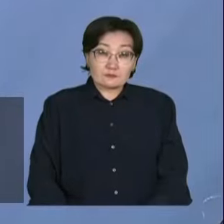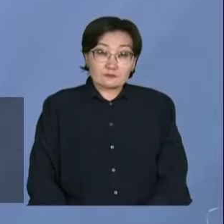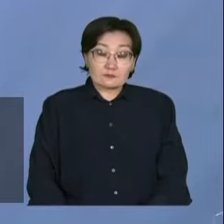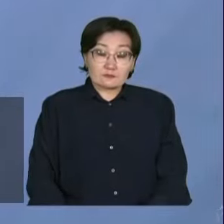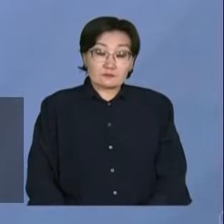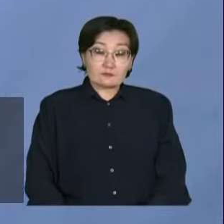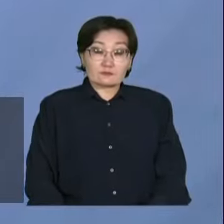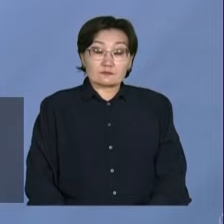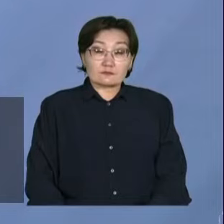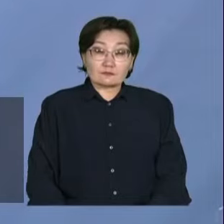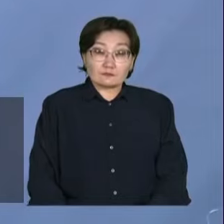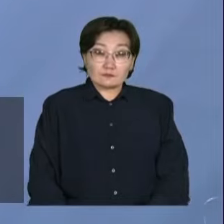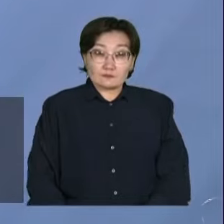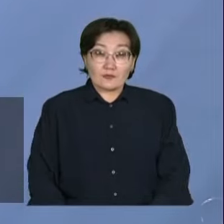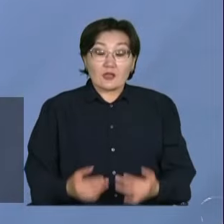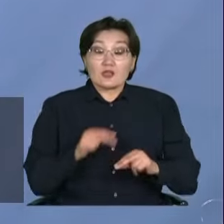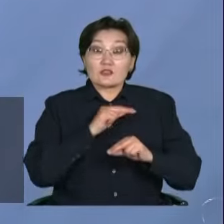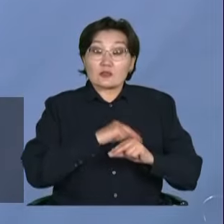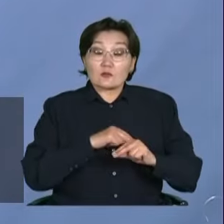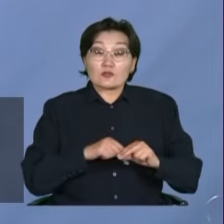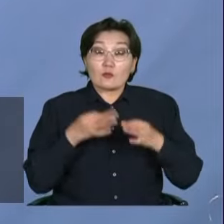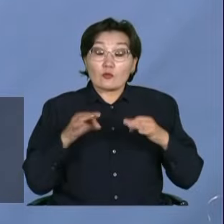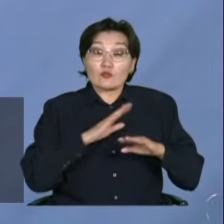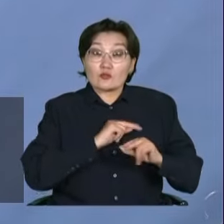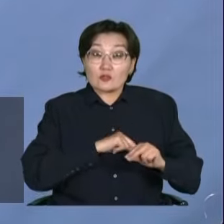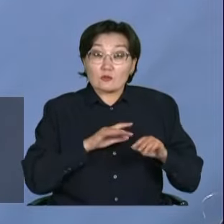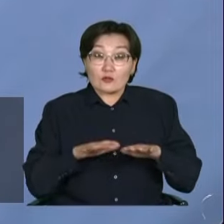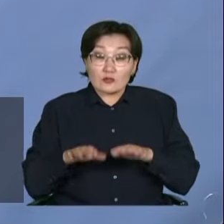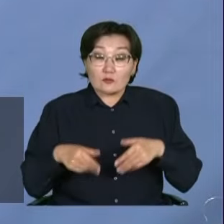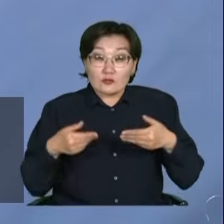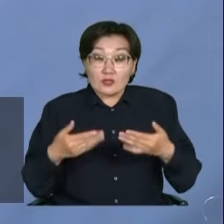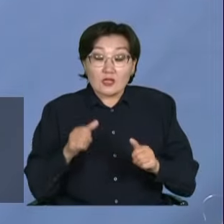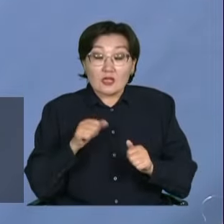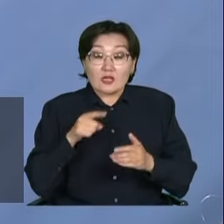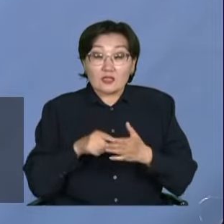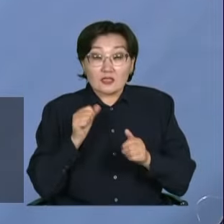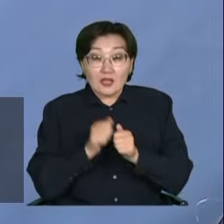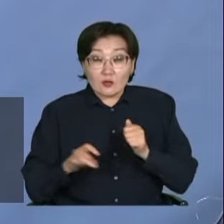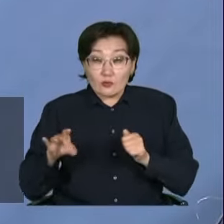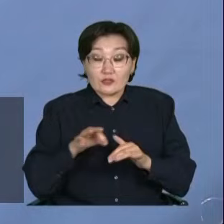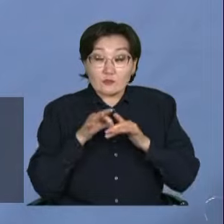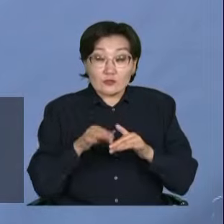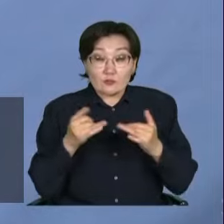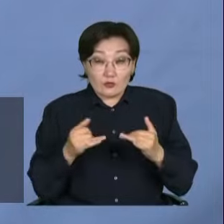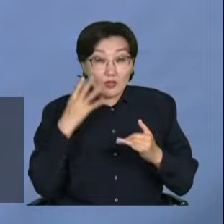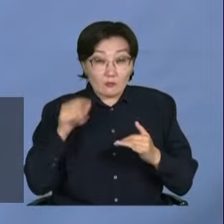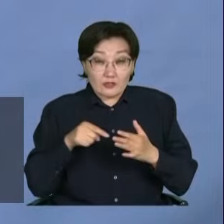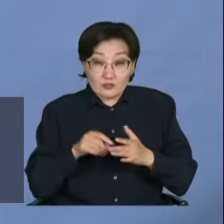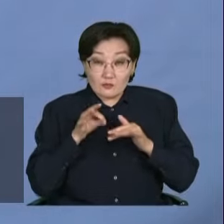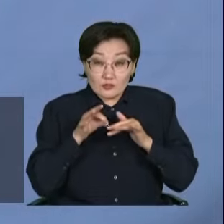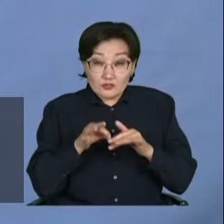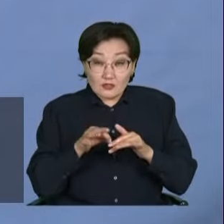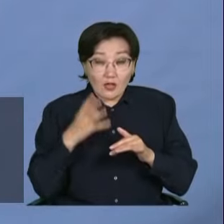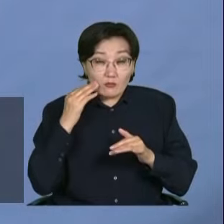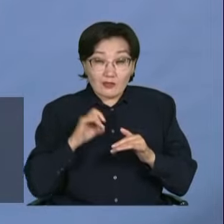Данное мероприятие реализуется совместно. Еңбек жәрмеңкесі қаланың әр ауданында ұйымдастырылып жүр. Бүгін міне Алмалыдамыз. Жалпы қала бойынша